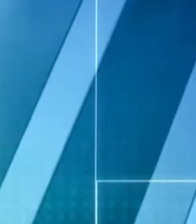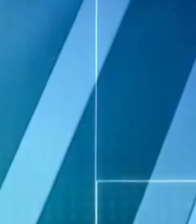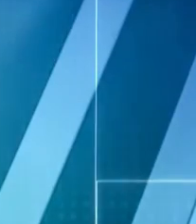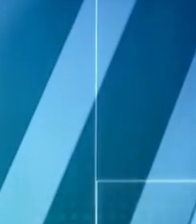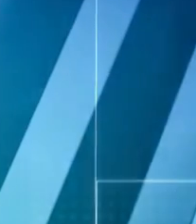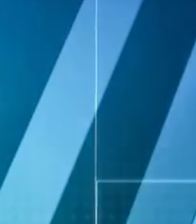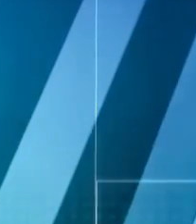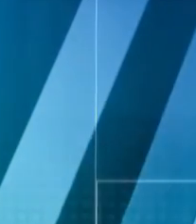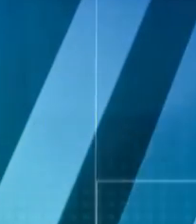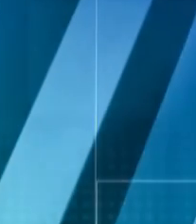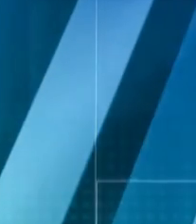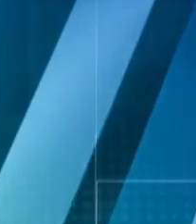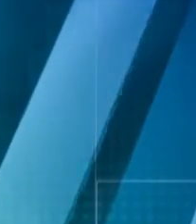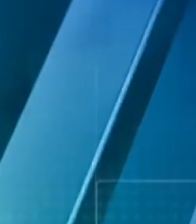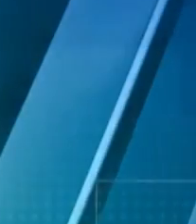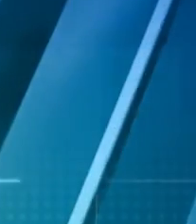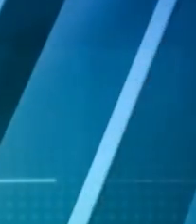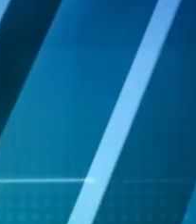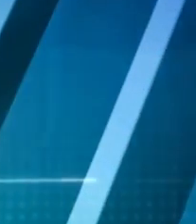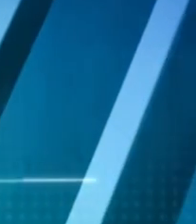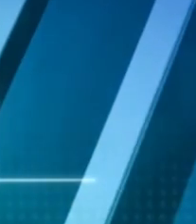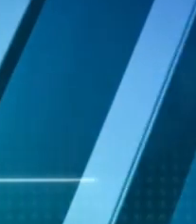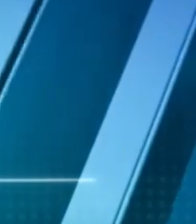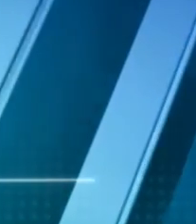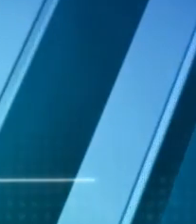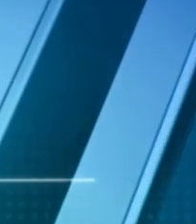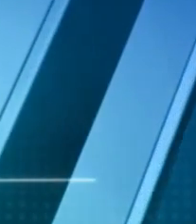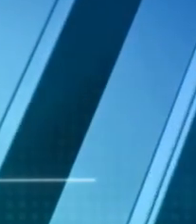МУЗЫКАЛЬНАЯ ЗАСТАВКА